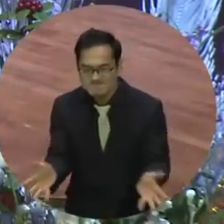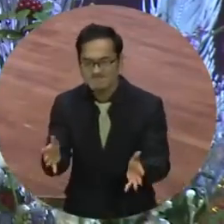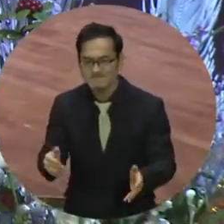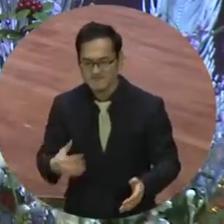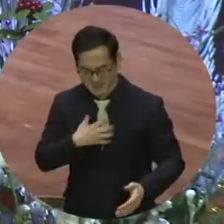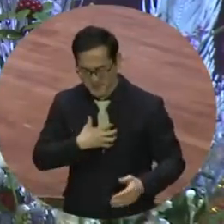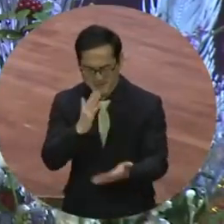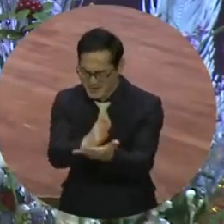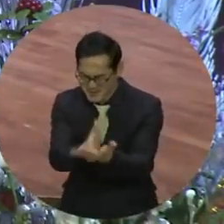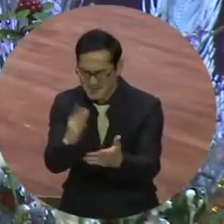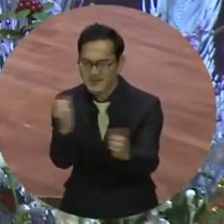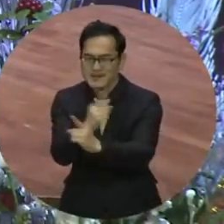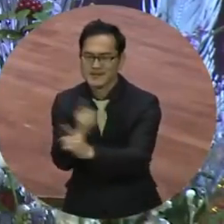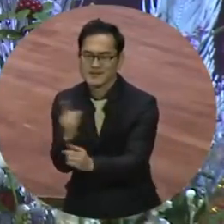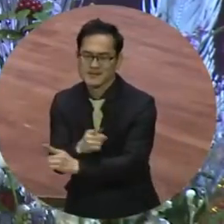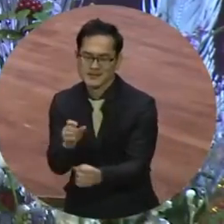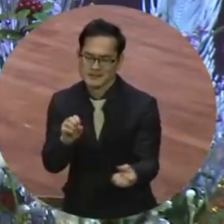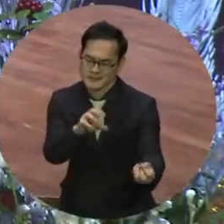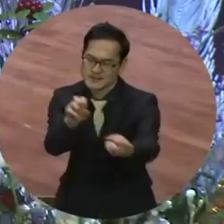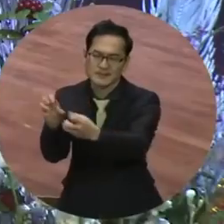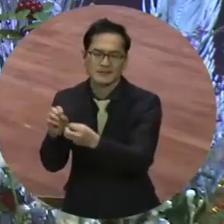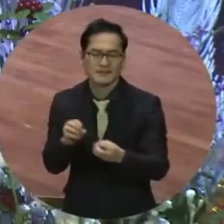돼요.